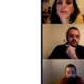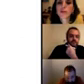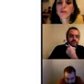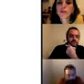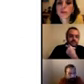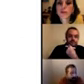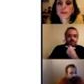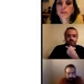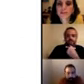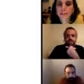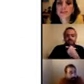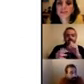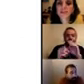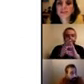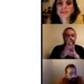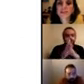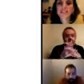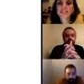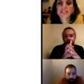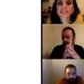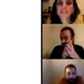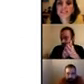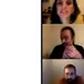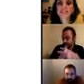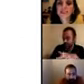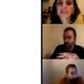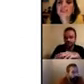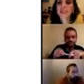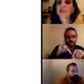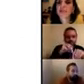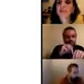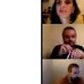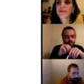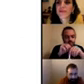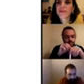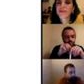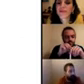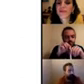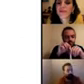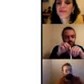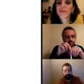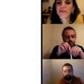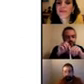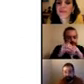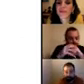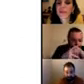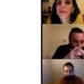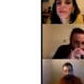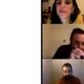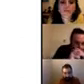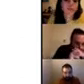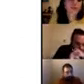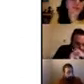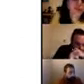Mikrofonunuz... Merhabalar, evet. Özür dilerim. Ekran paylaşınca, arayüz değişince mikrofonun nereden açacağımı bulmam. Zaman aldı, kusura bakmayın. Merhabalar,